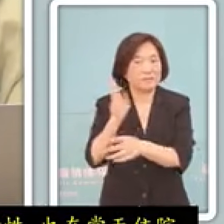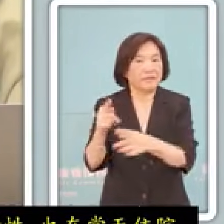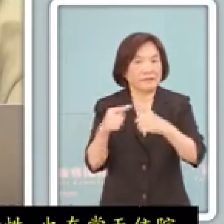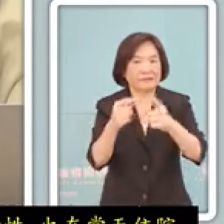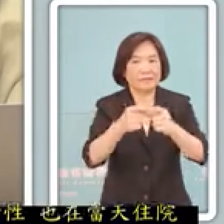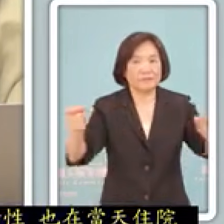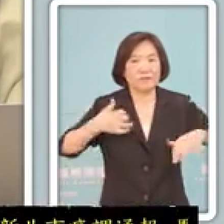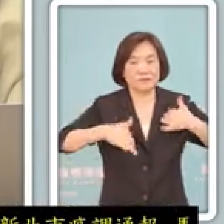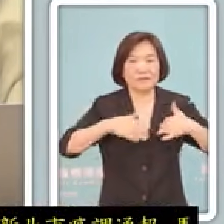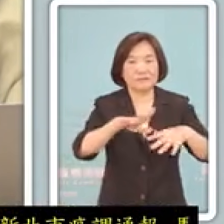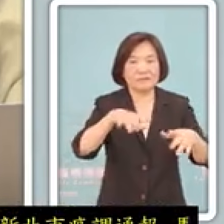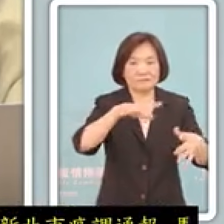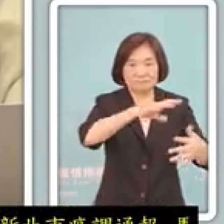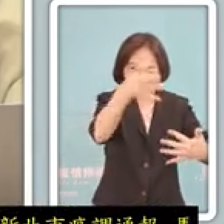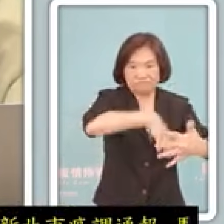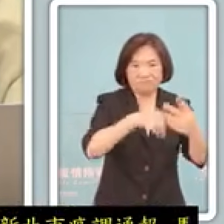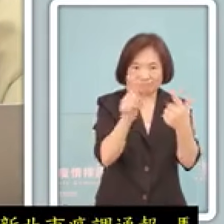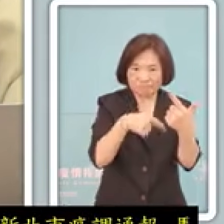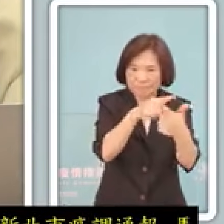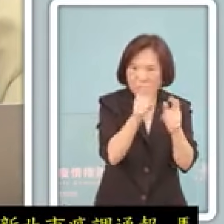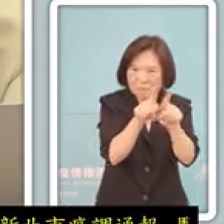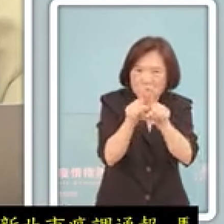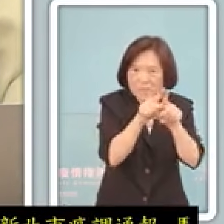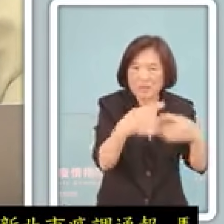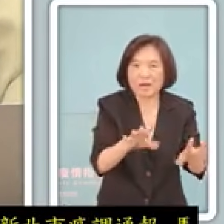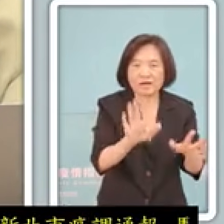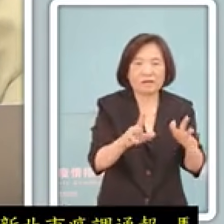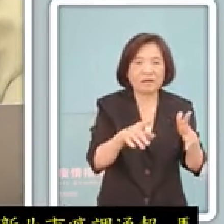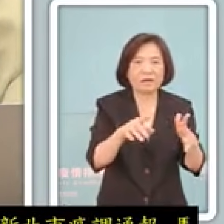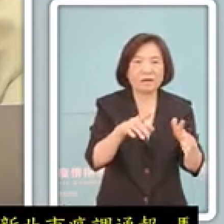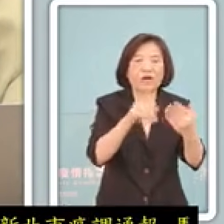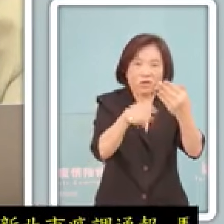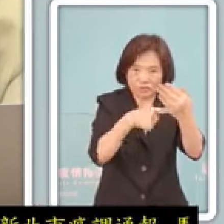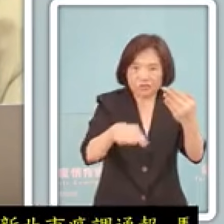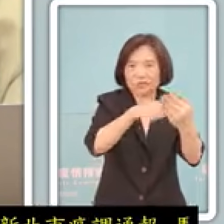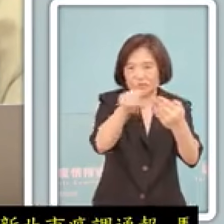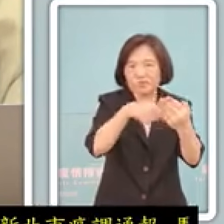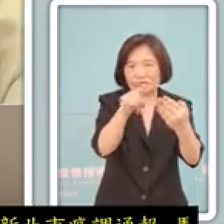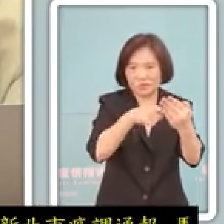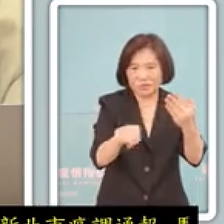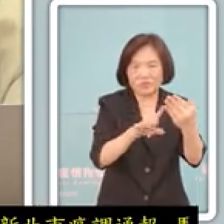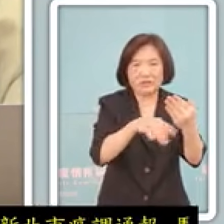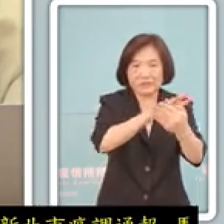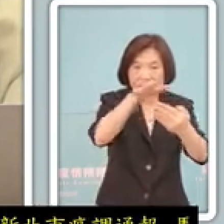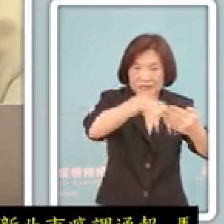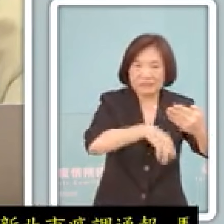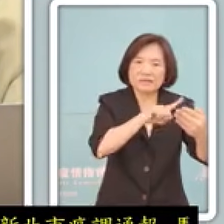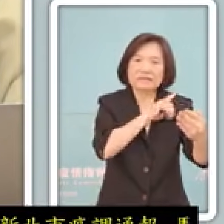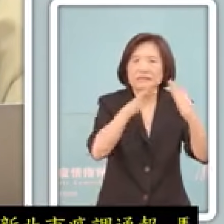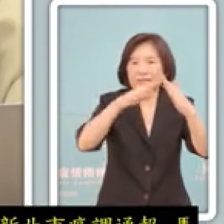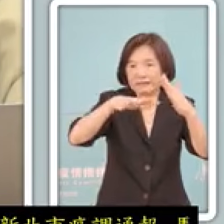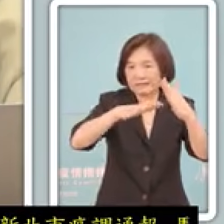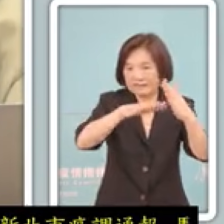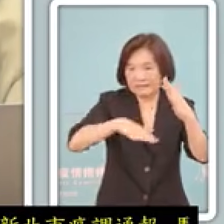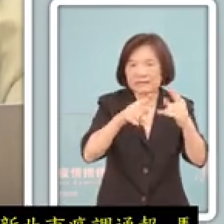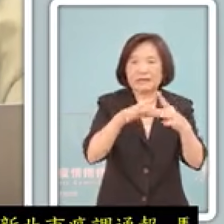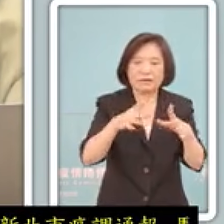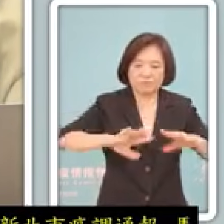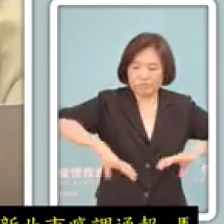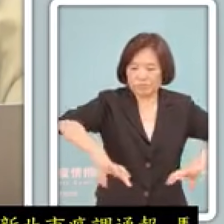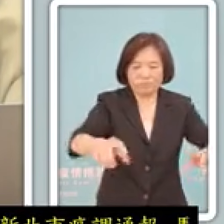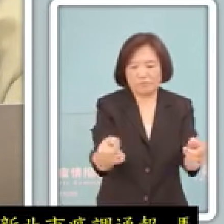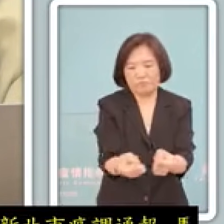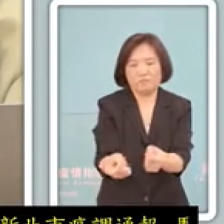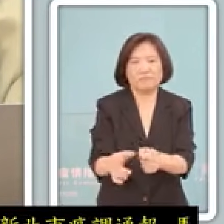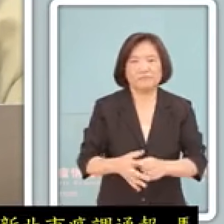永乐市场框列了六位的密切接触者，九位的密切接触者，这其中包含他自己的家人，还有他的摊商等等